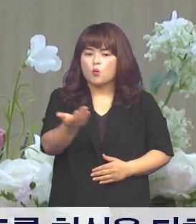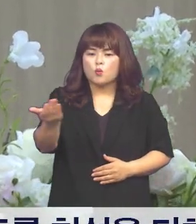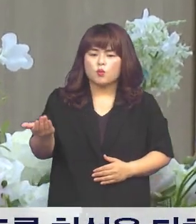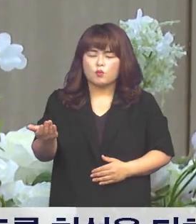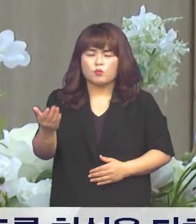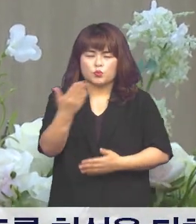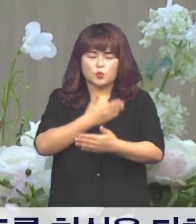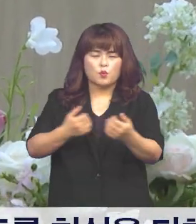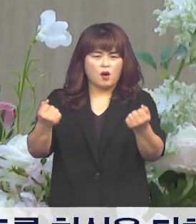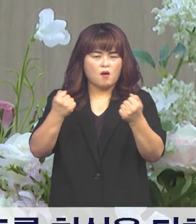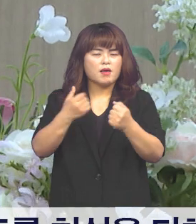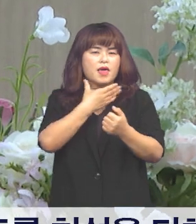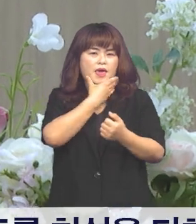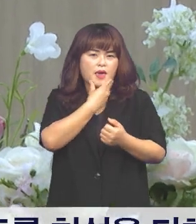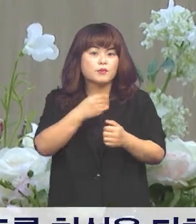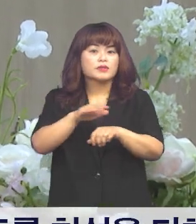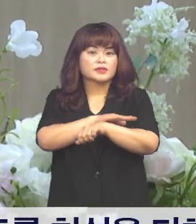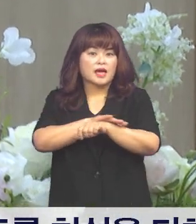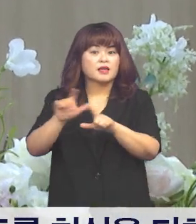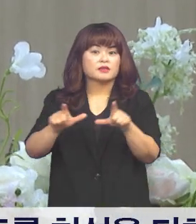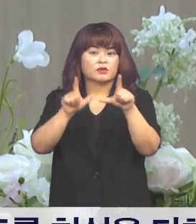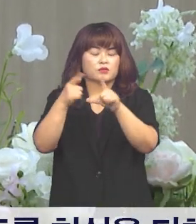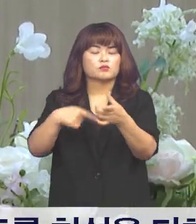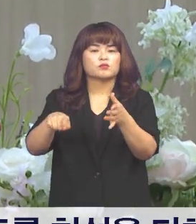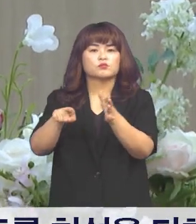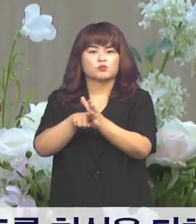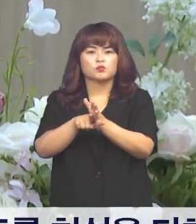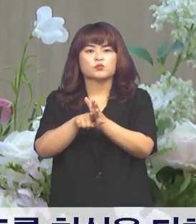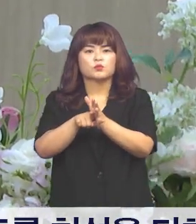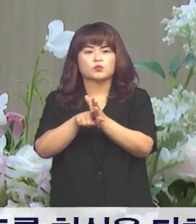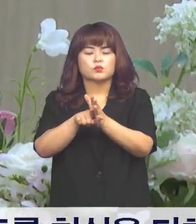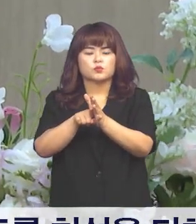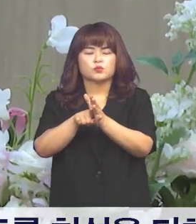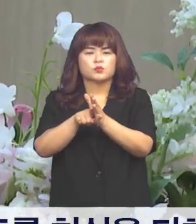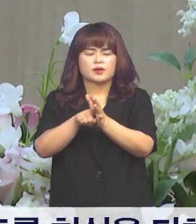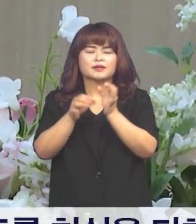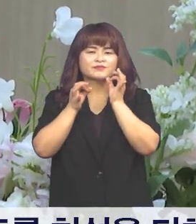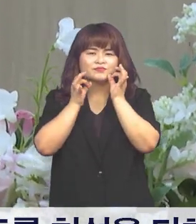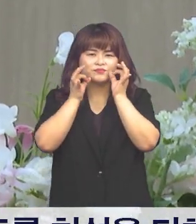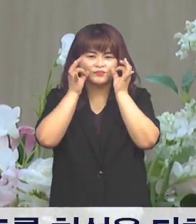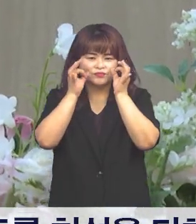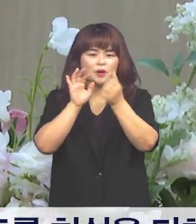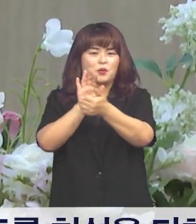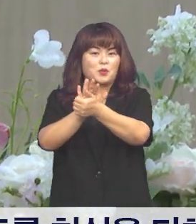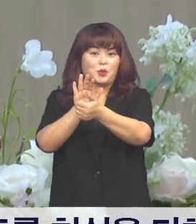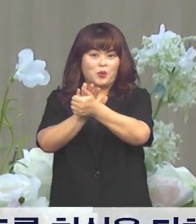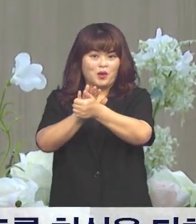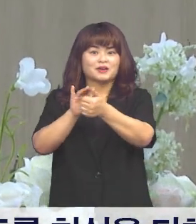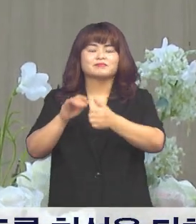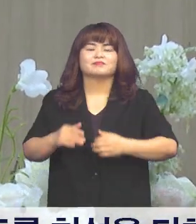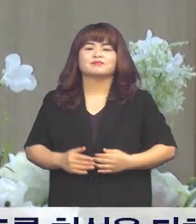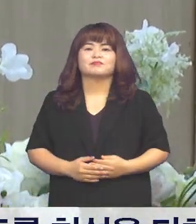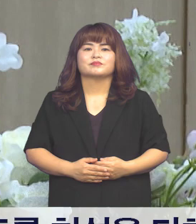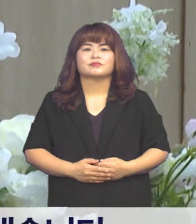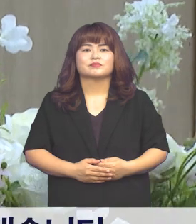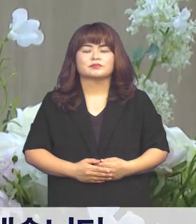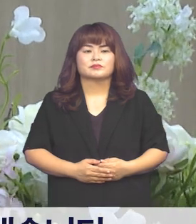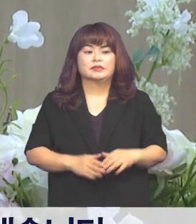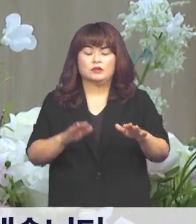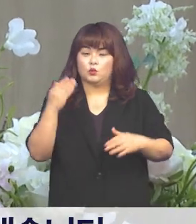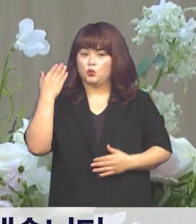어르신들이 좀 더 건강하고 행복하게 사실 수 있도록 최선을 다해서 뒷바라지를 하고